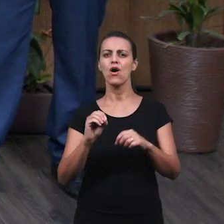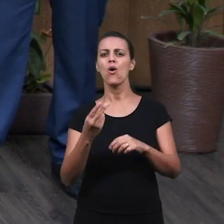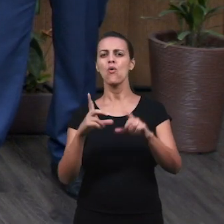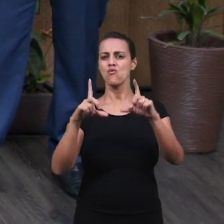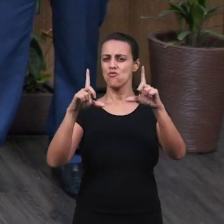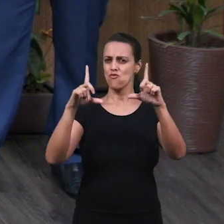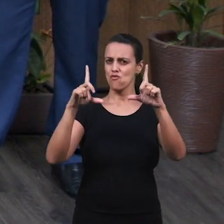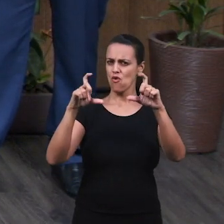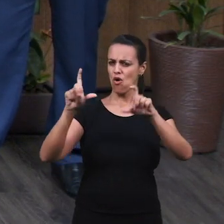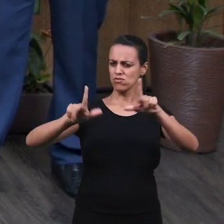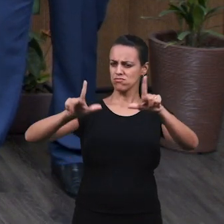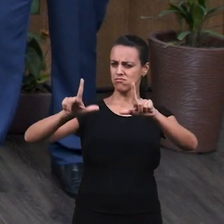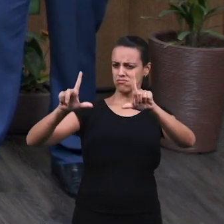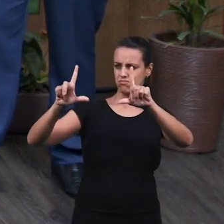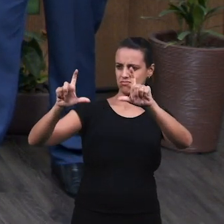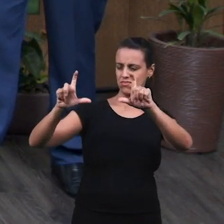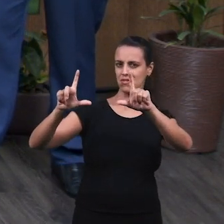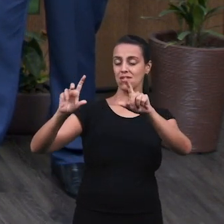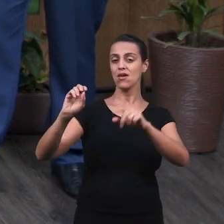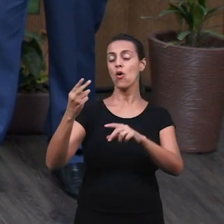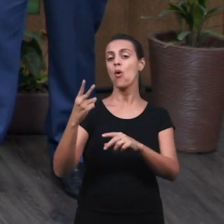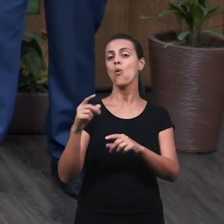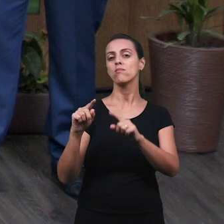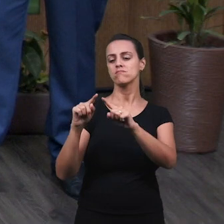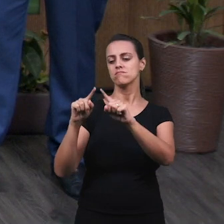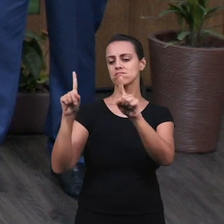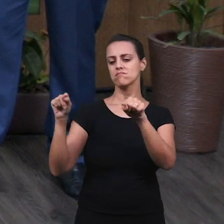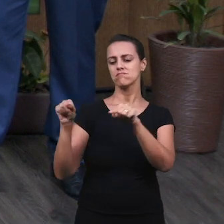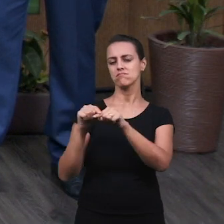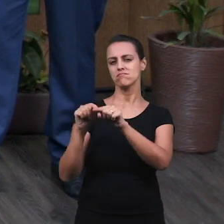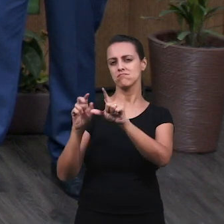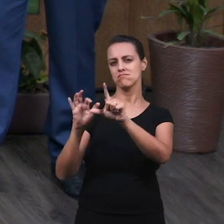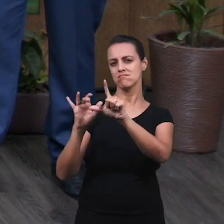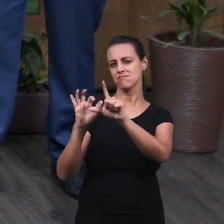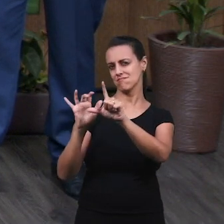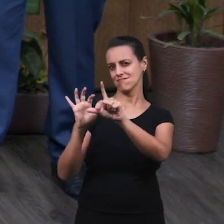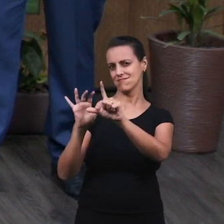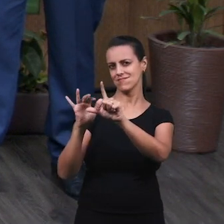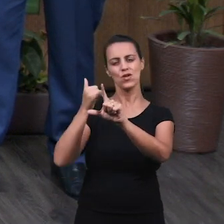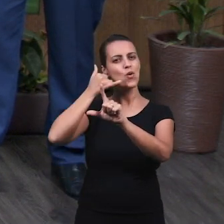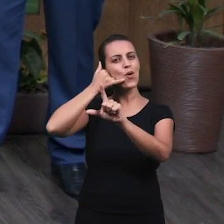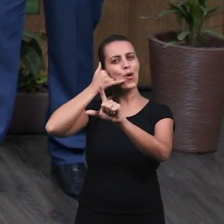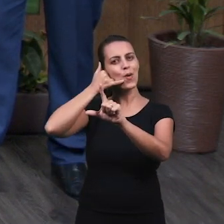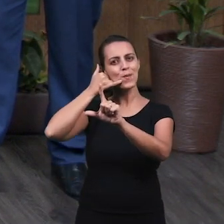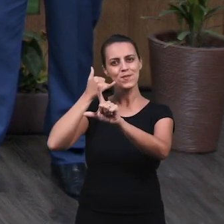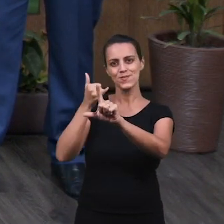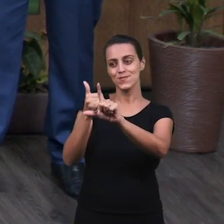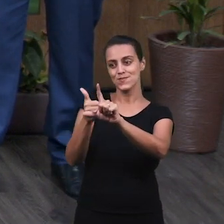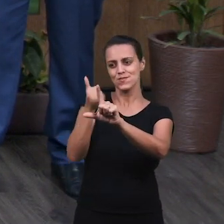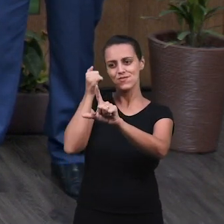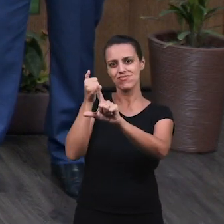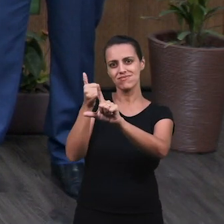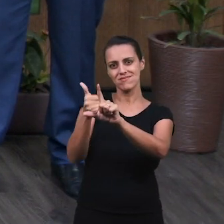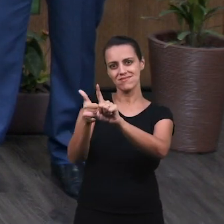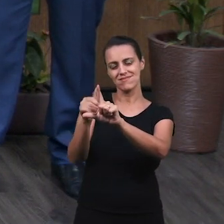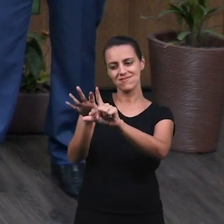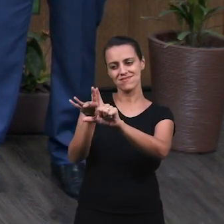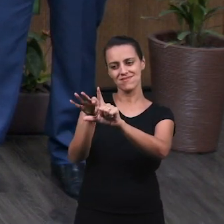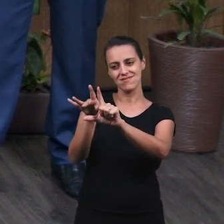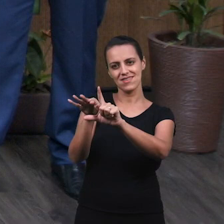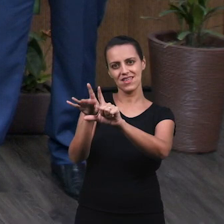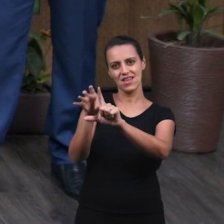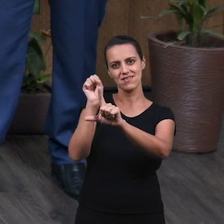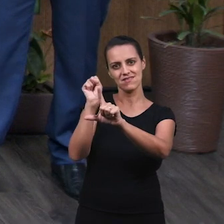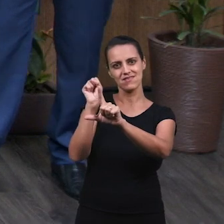pointer l'appareil photo de votre smartphone du code qui est montré à l'écran et la question vous sera envoyée